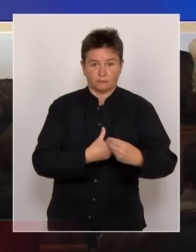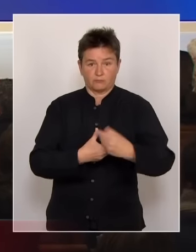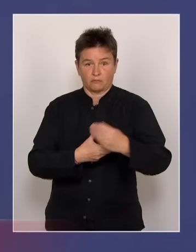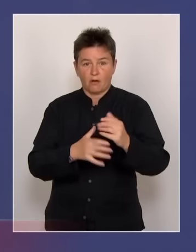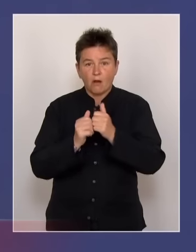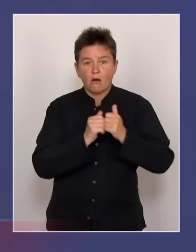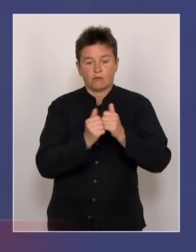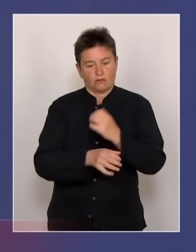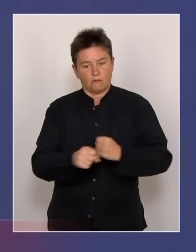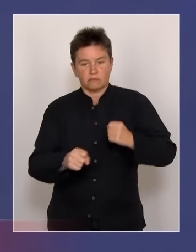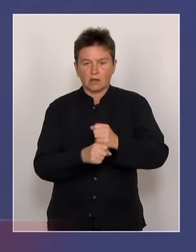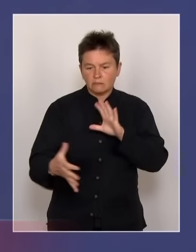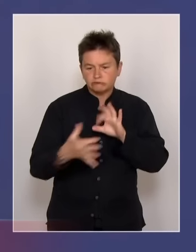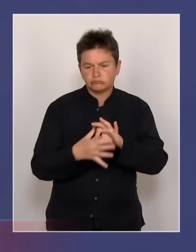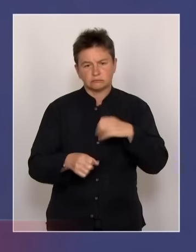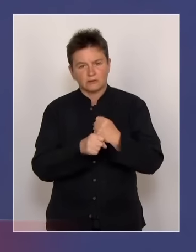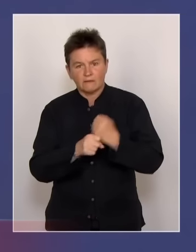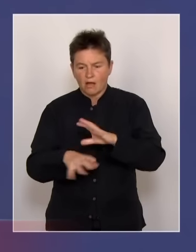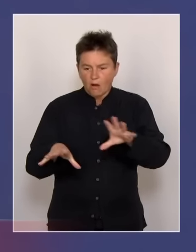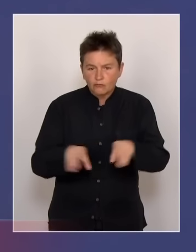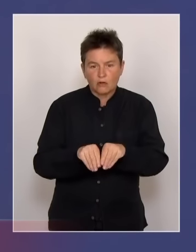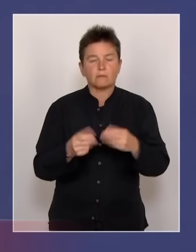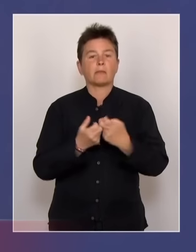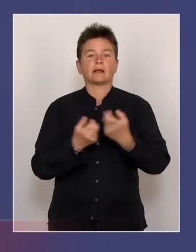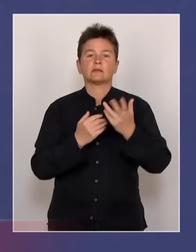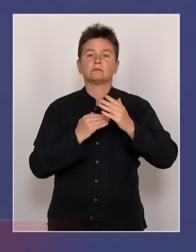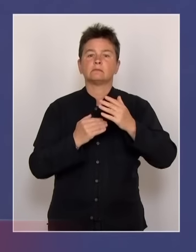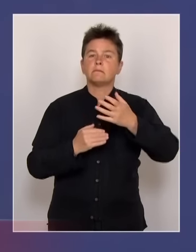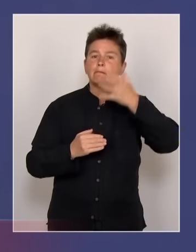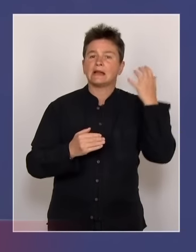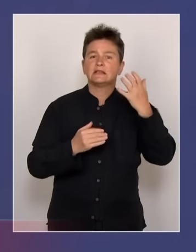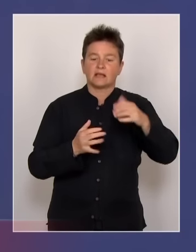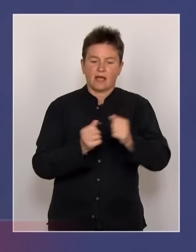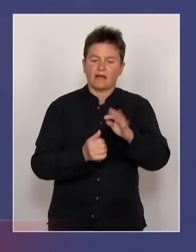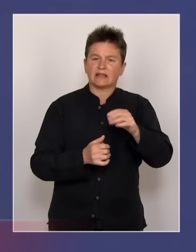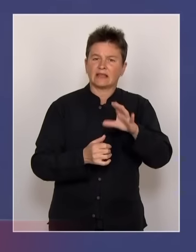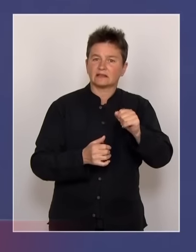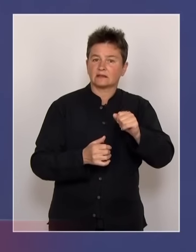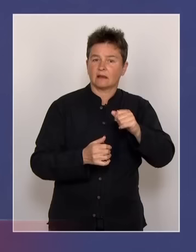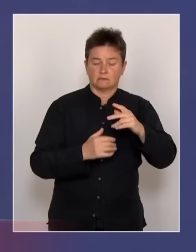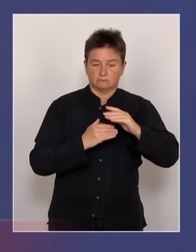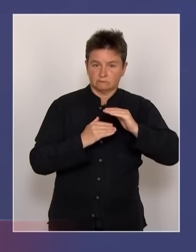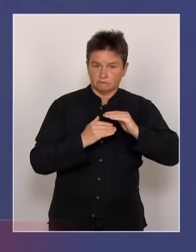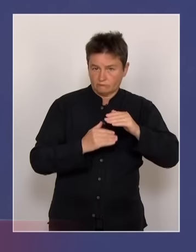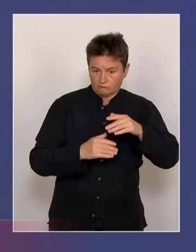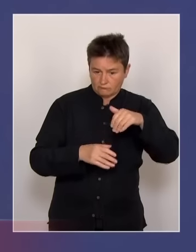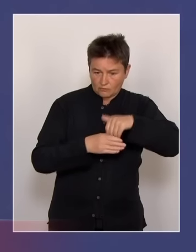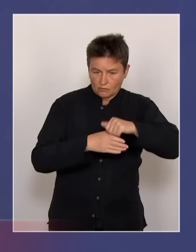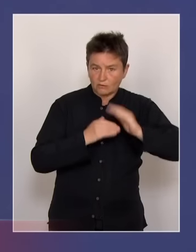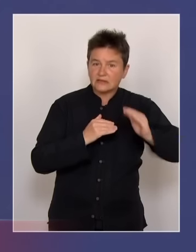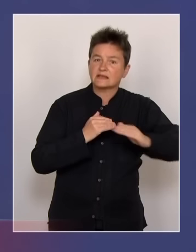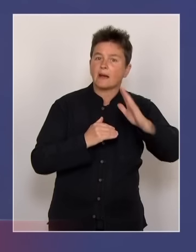coopérations pragmatiques, opérationnelles. Nous l'avons fait au Sahel avec la Task Force Takouba. C'est ce qui aussi a été